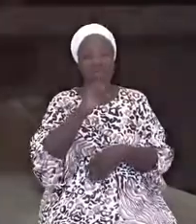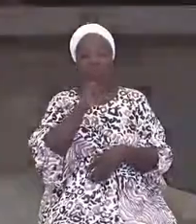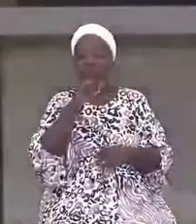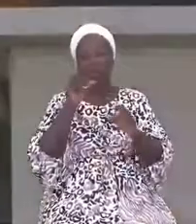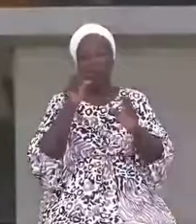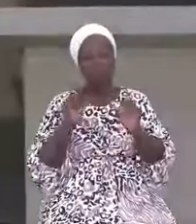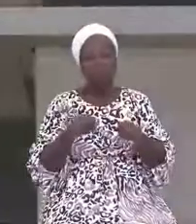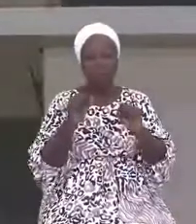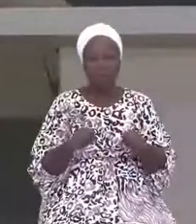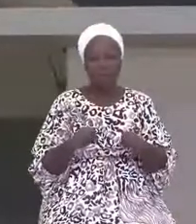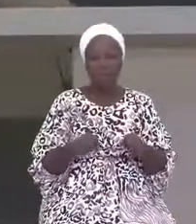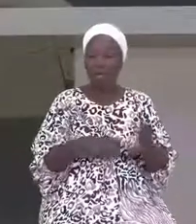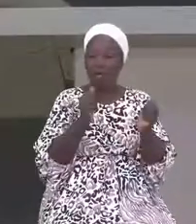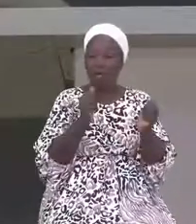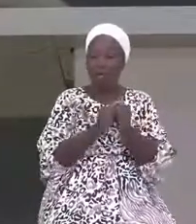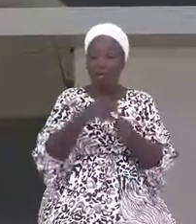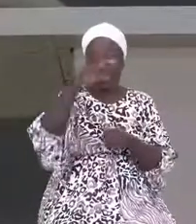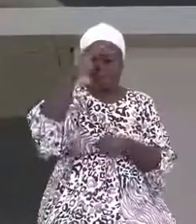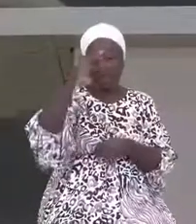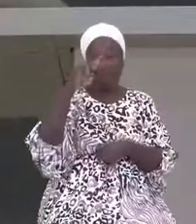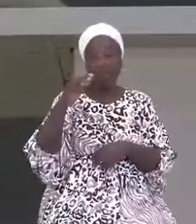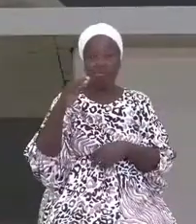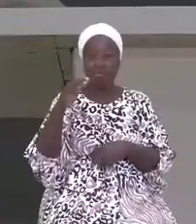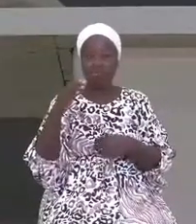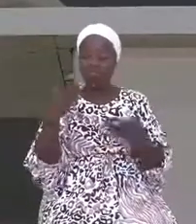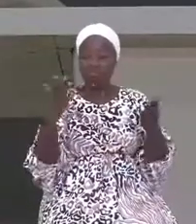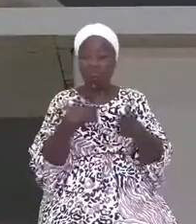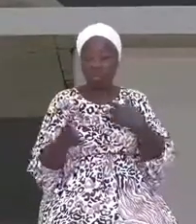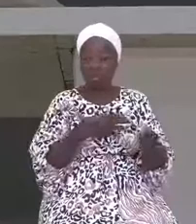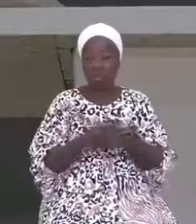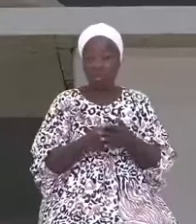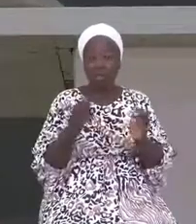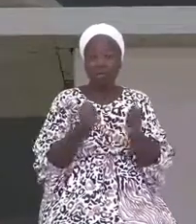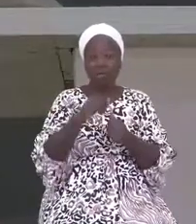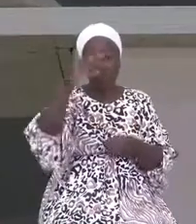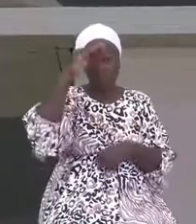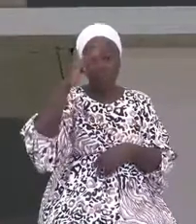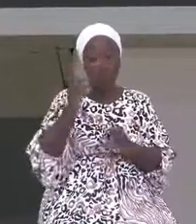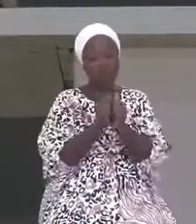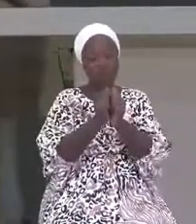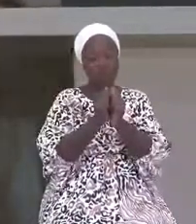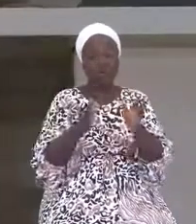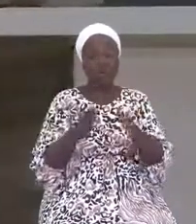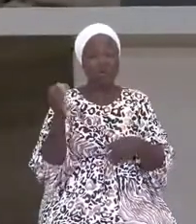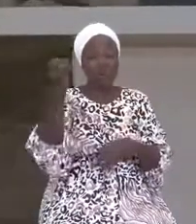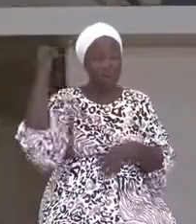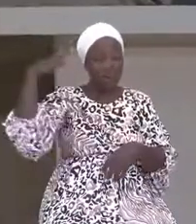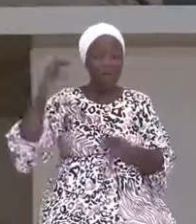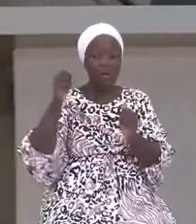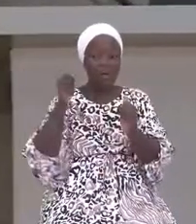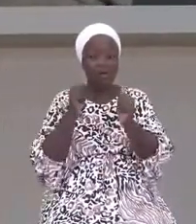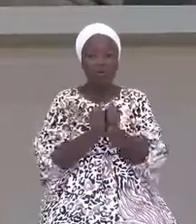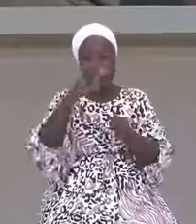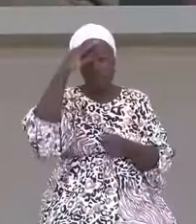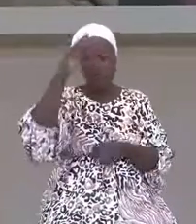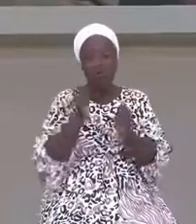mais aux hommes sans secours aux hommes sans la grâce aux hommes sans